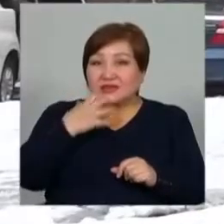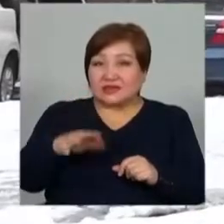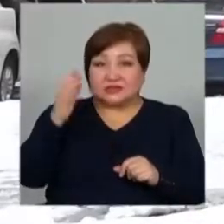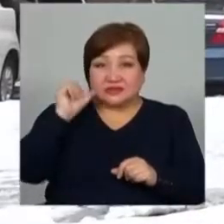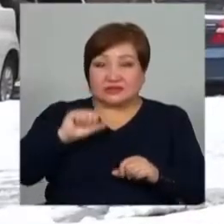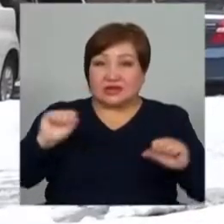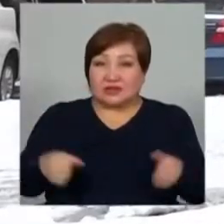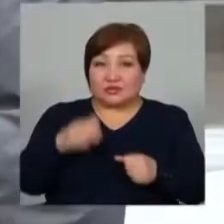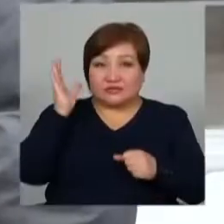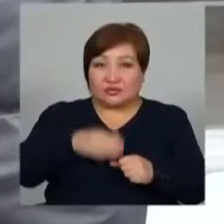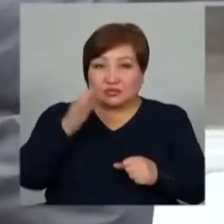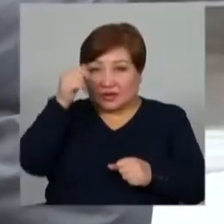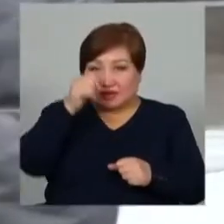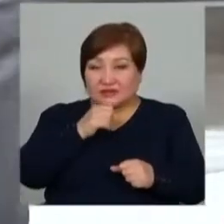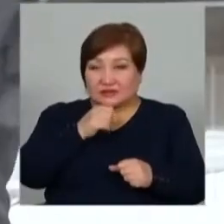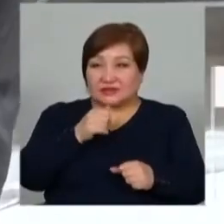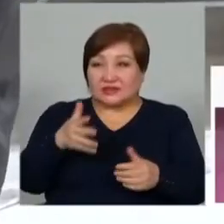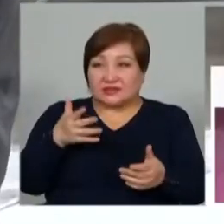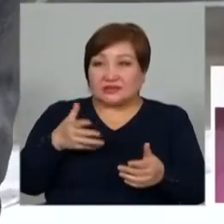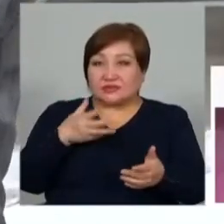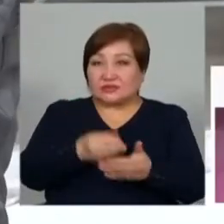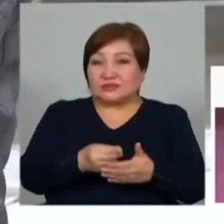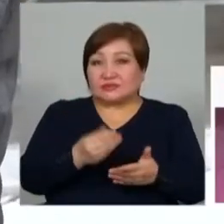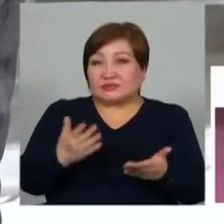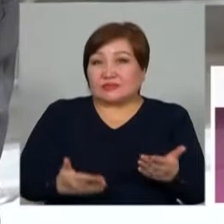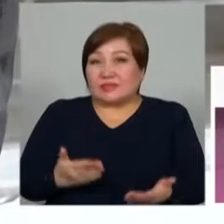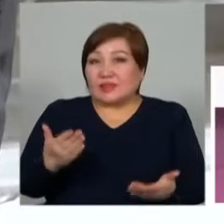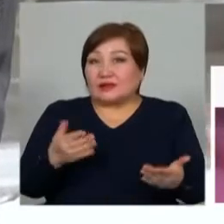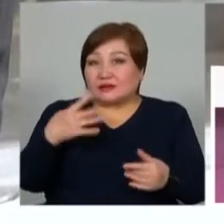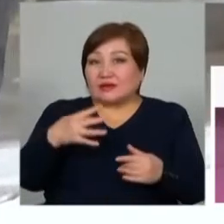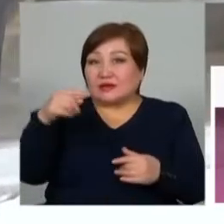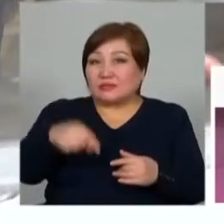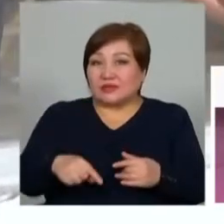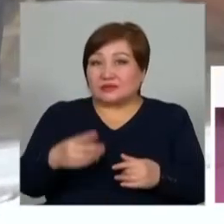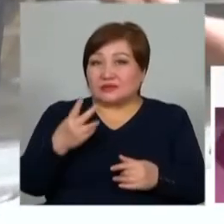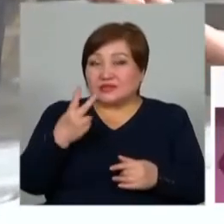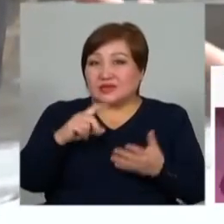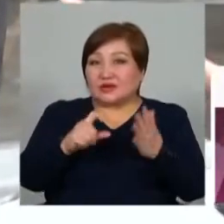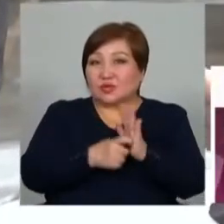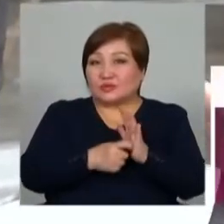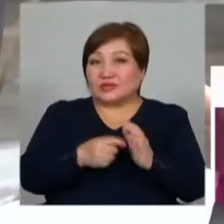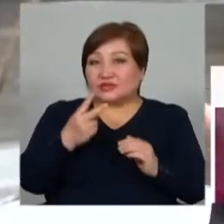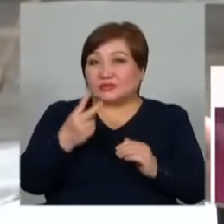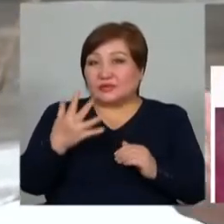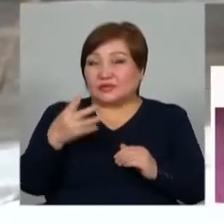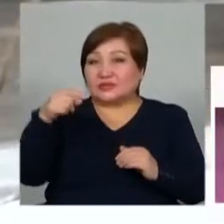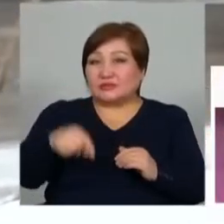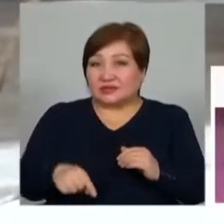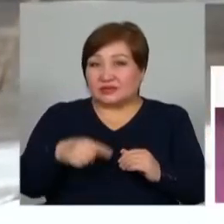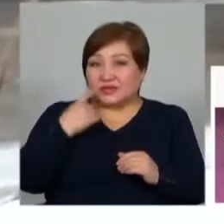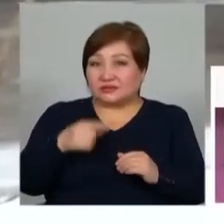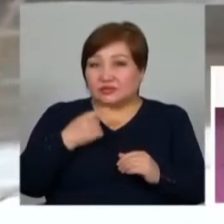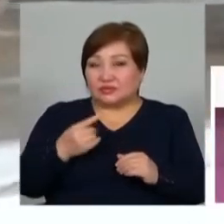уақытылы өткізіп бермепті. 3 комнаталыққа 40 мың деген ол сұмдық қой, 2 комнатаға 25 мың деп тұр. Сонда